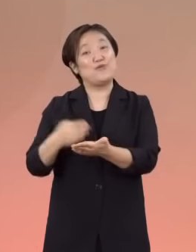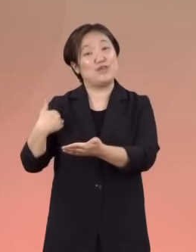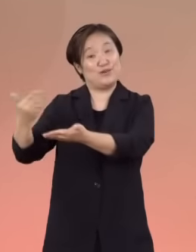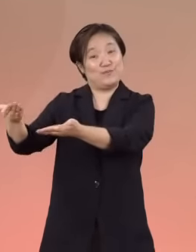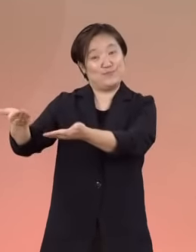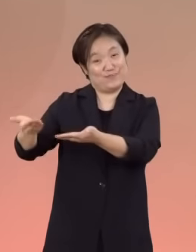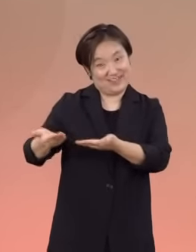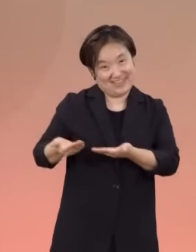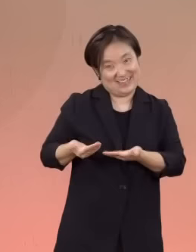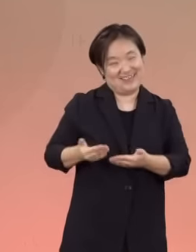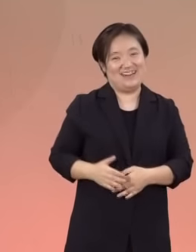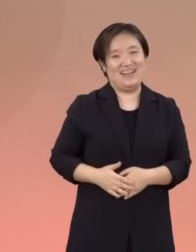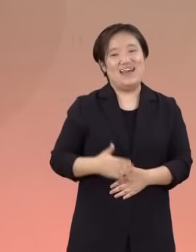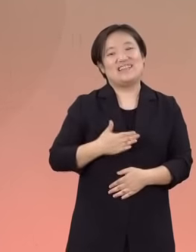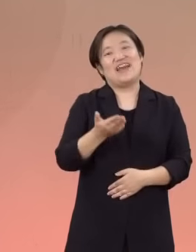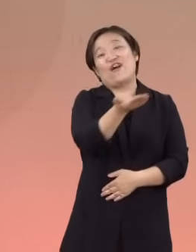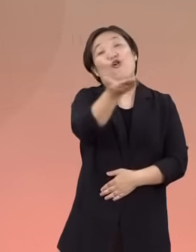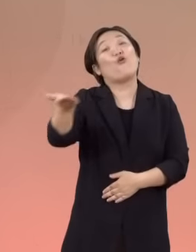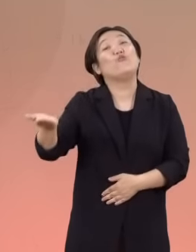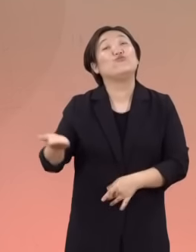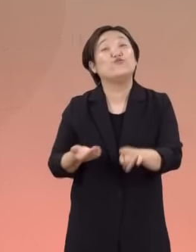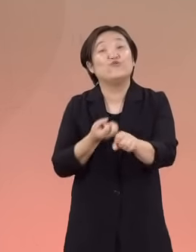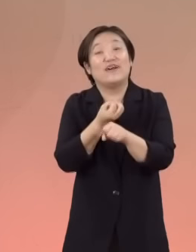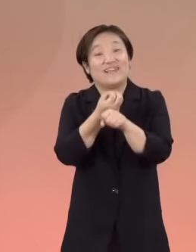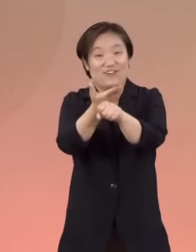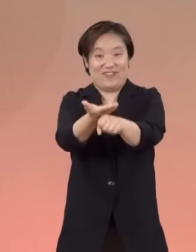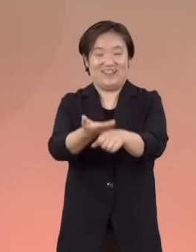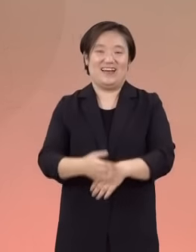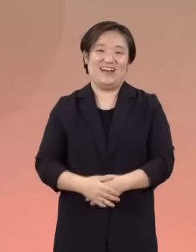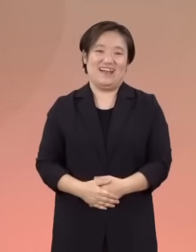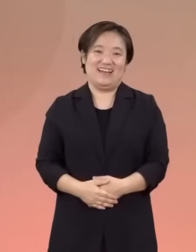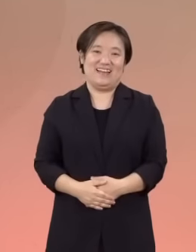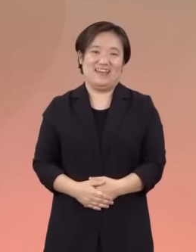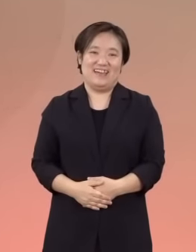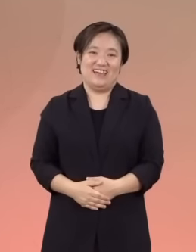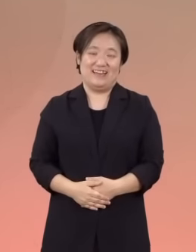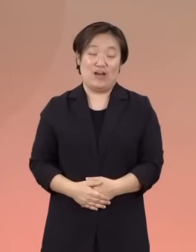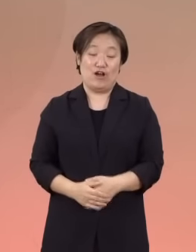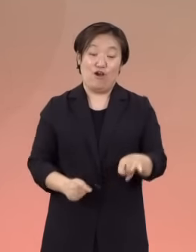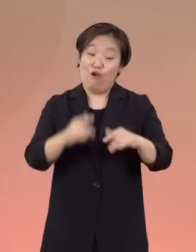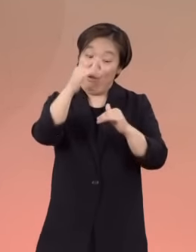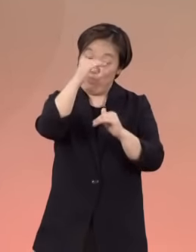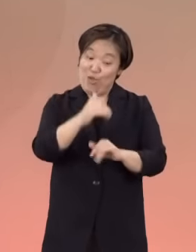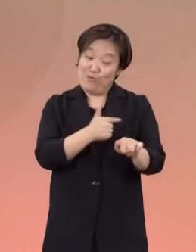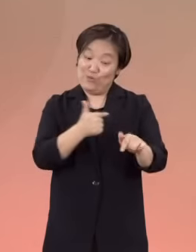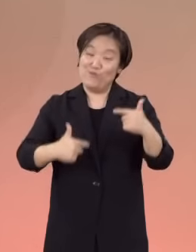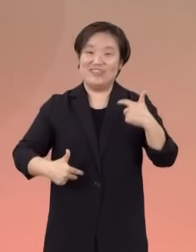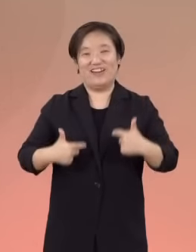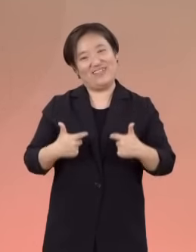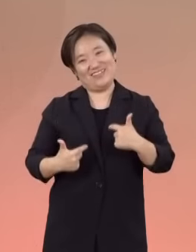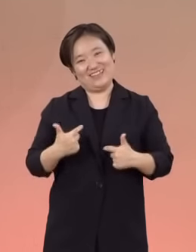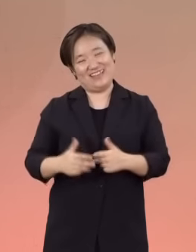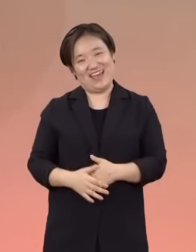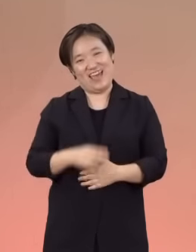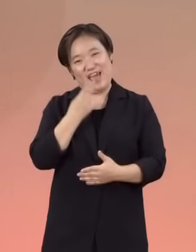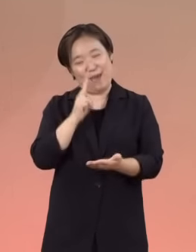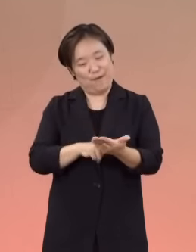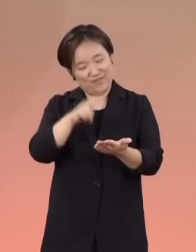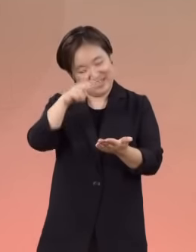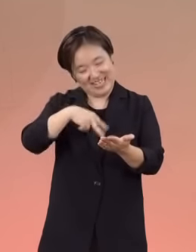저한테 전해 주셔 가지고 오늘 여러분들에게 내용이 재밌어서여 오늘 여러분들에게이 편지를 읽어 드리도록